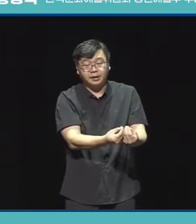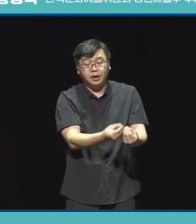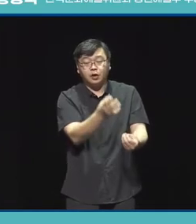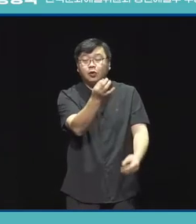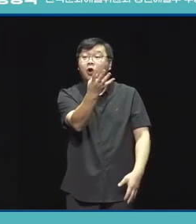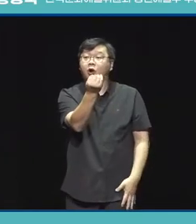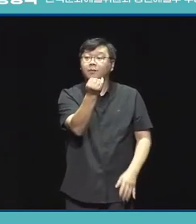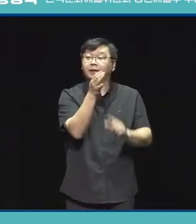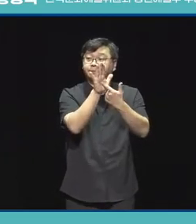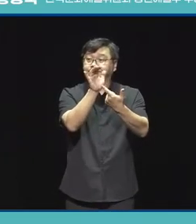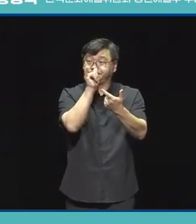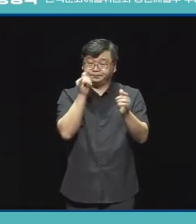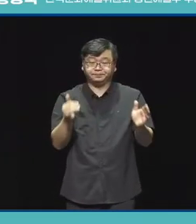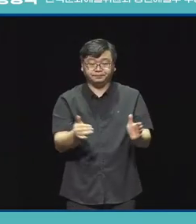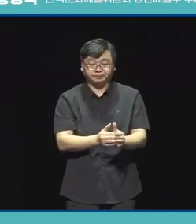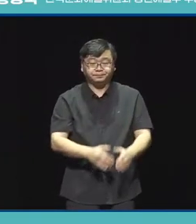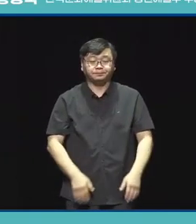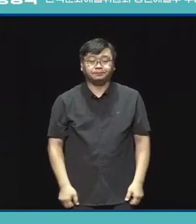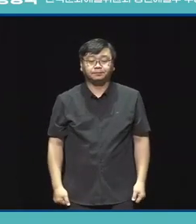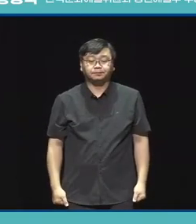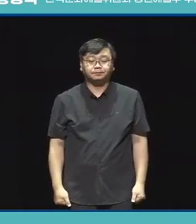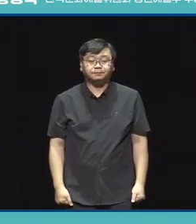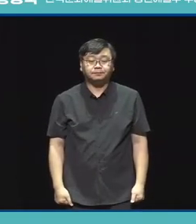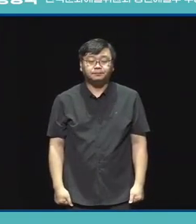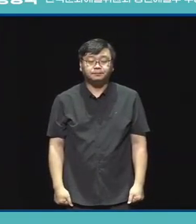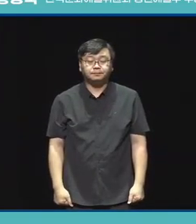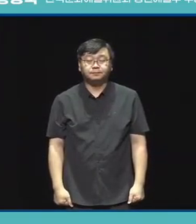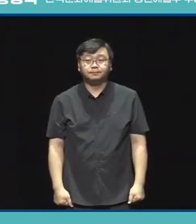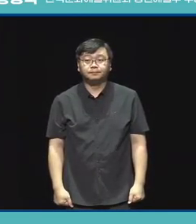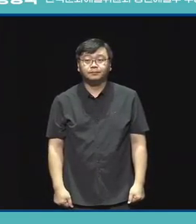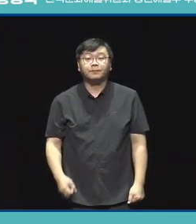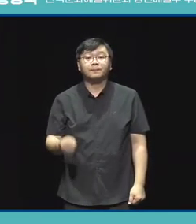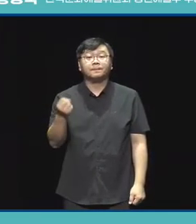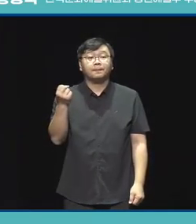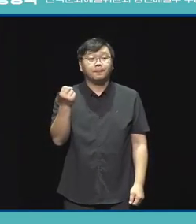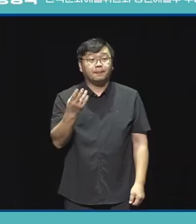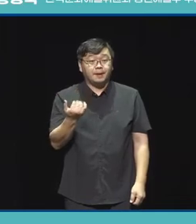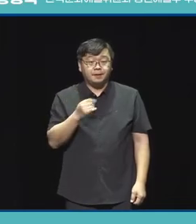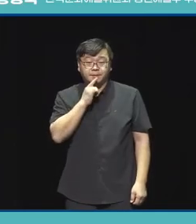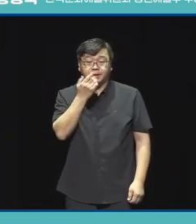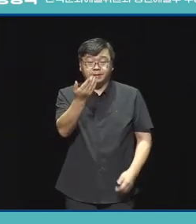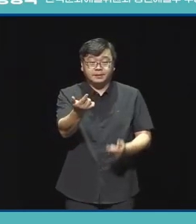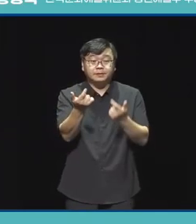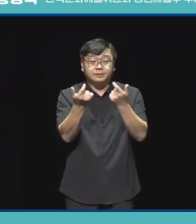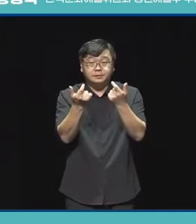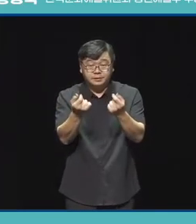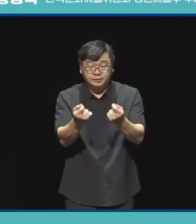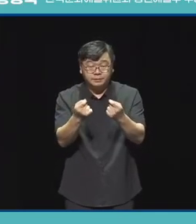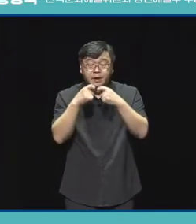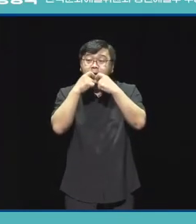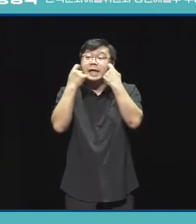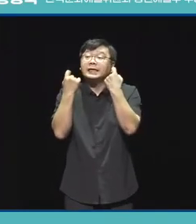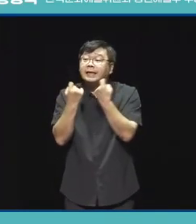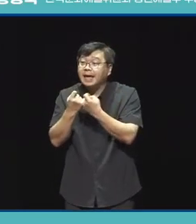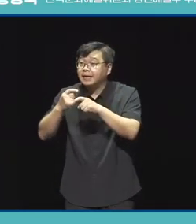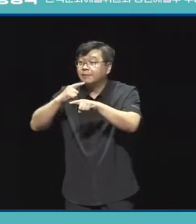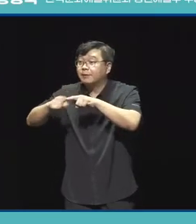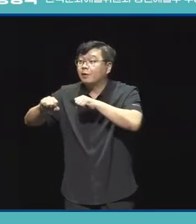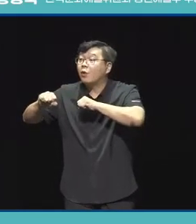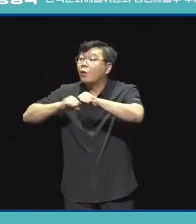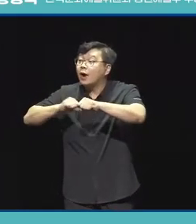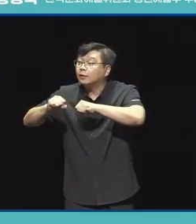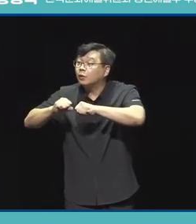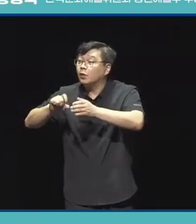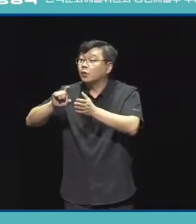지원 규모들이 정해져 있습니다 참고해 주시면 감사하겠습니다 그리고 아까 말씀드린 바와 같이 깊이 개인 비평 활동 지원은